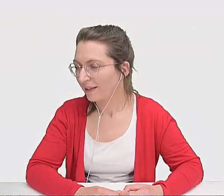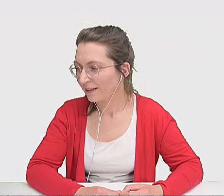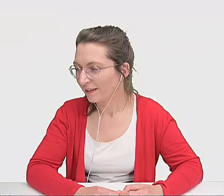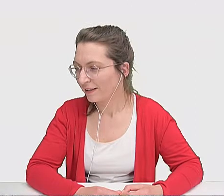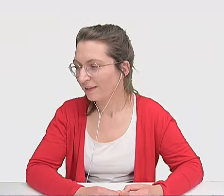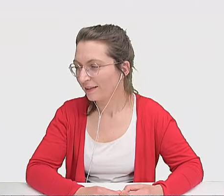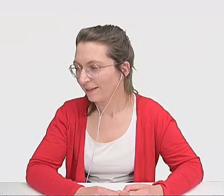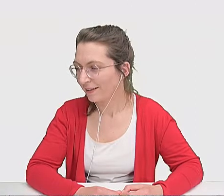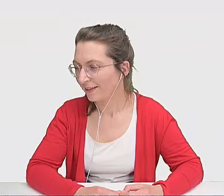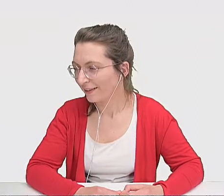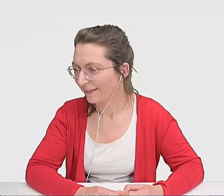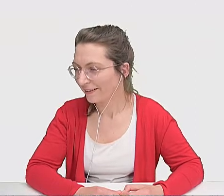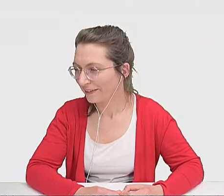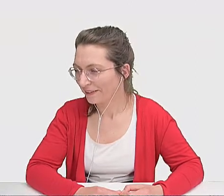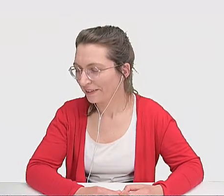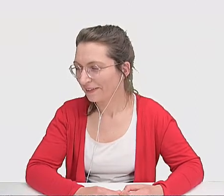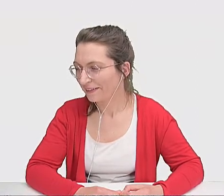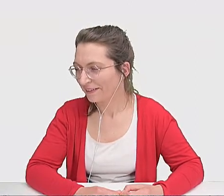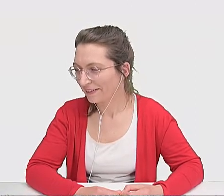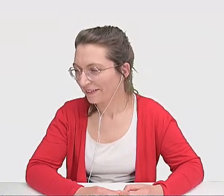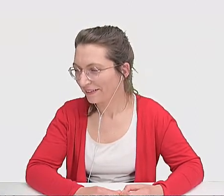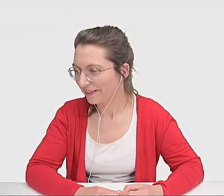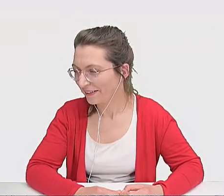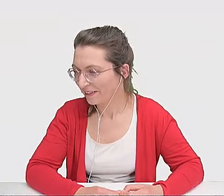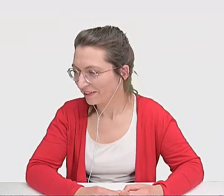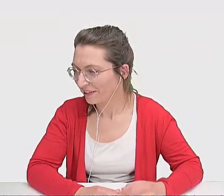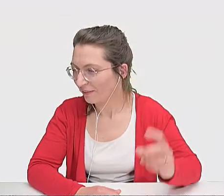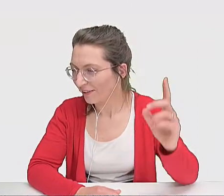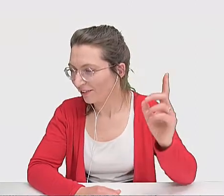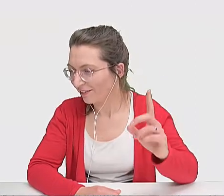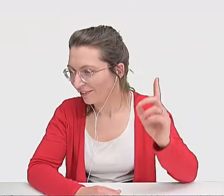zwei Stöcke. Ah. Ja, jetzt kann man sich überlegen.